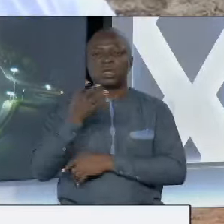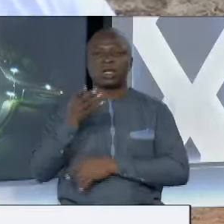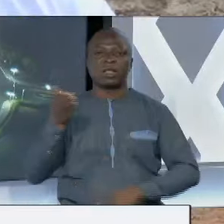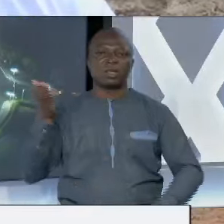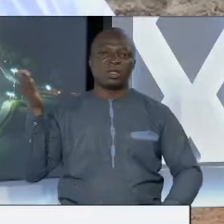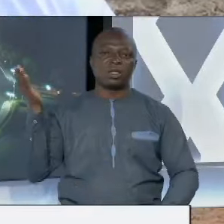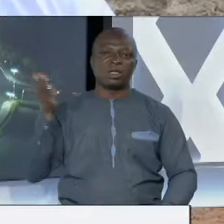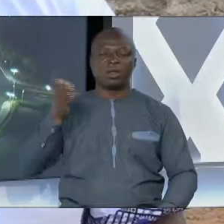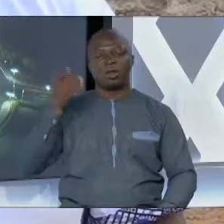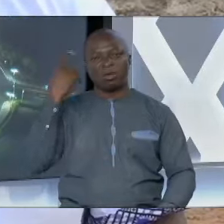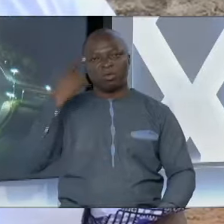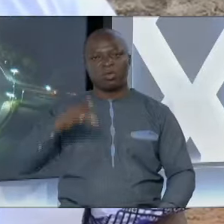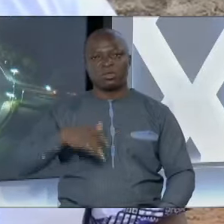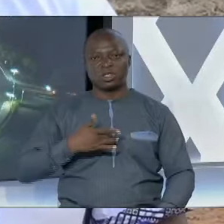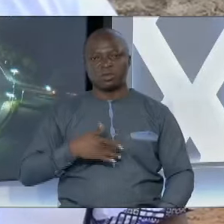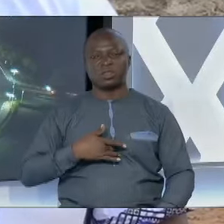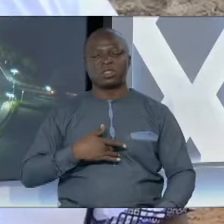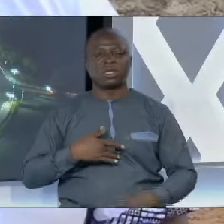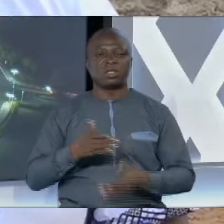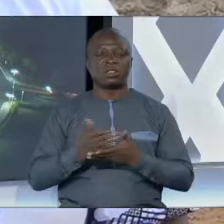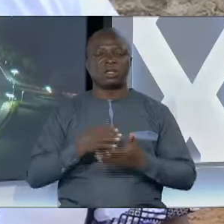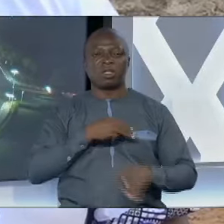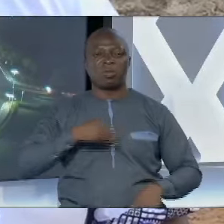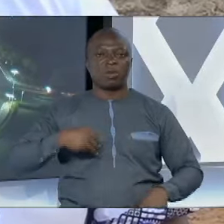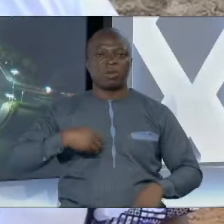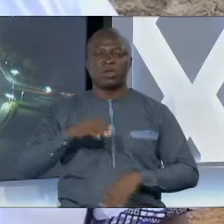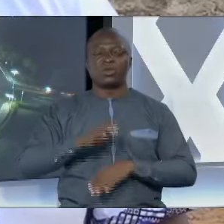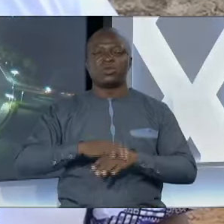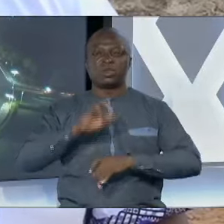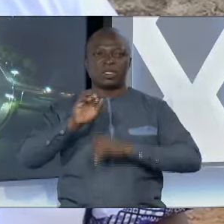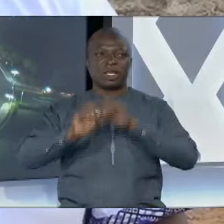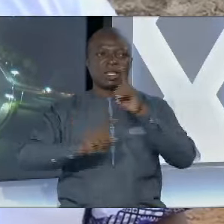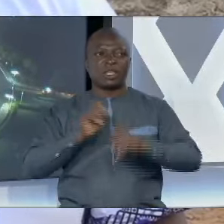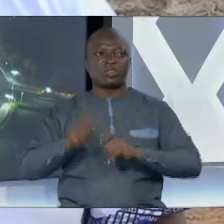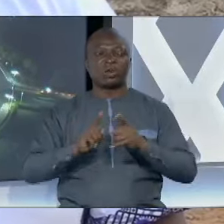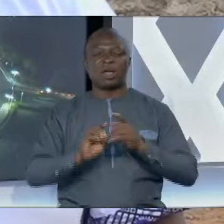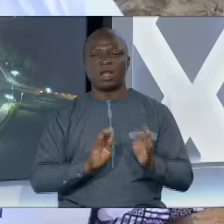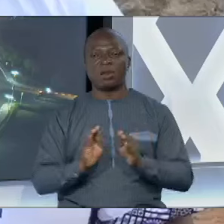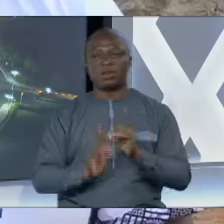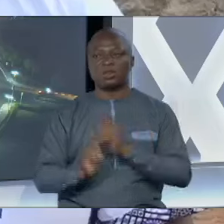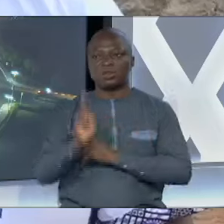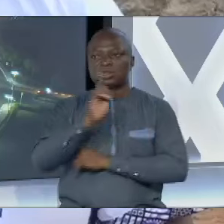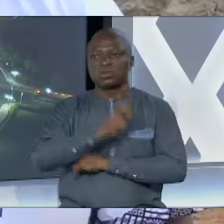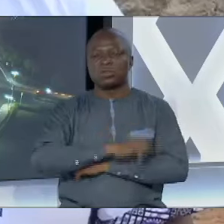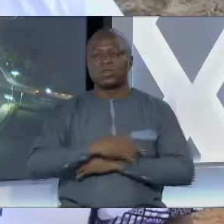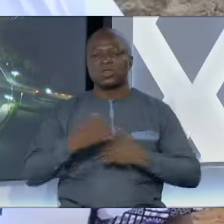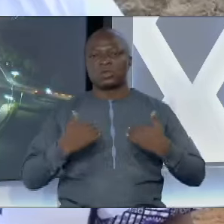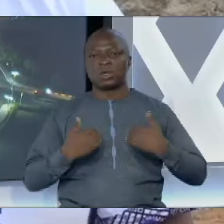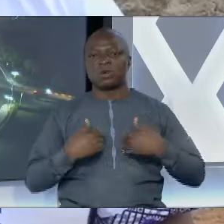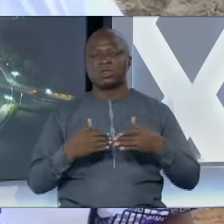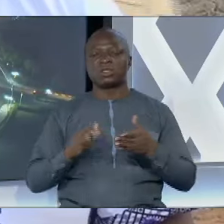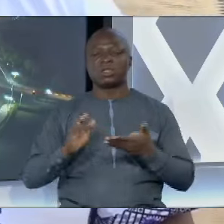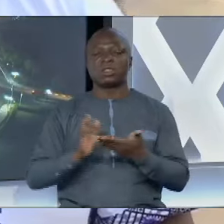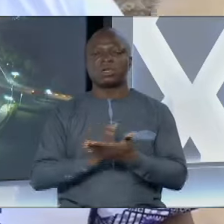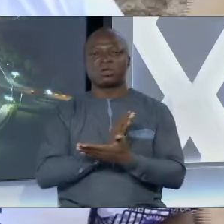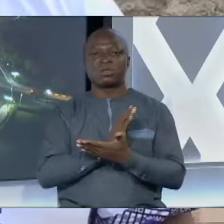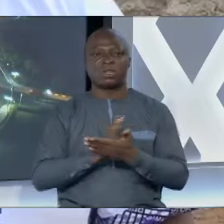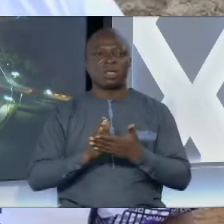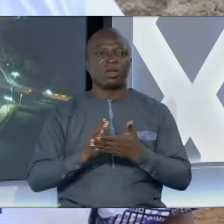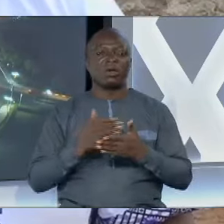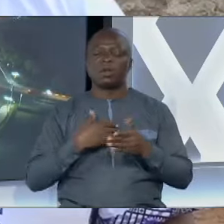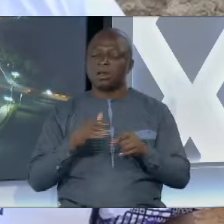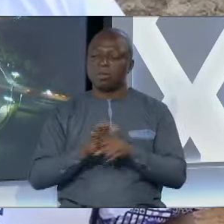de sensibiliser les paroissiens sur des questions à l'ordre du jour. Il y aura aussi des concerts. On a